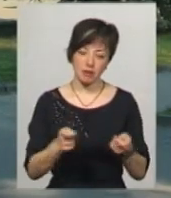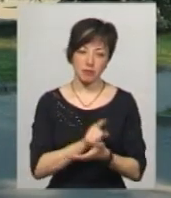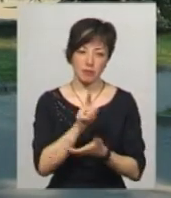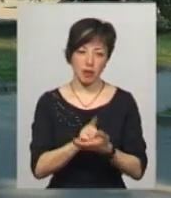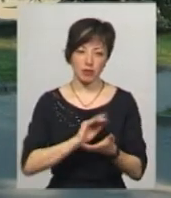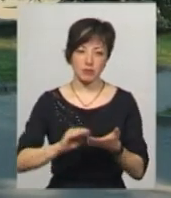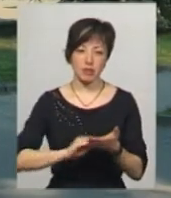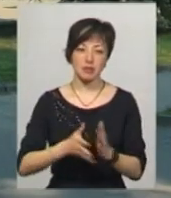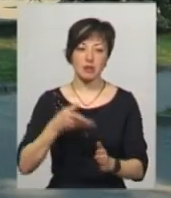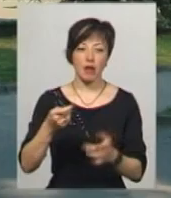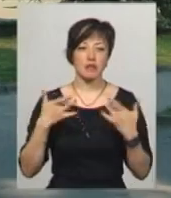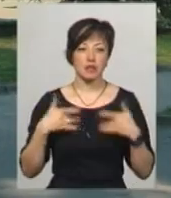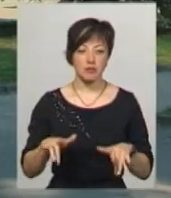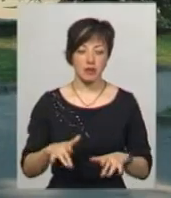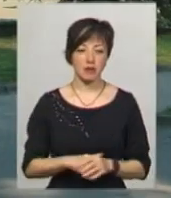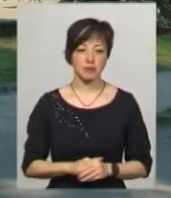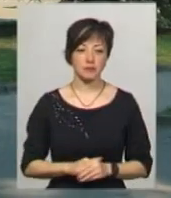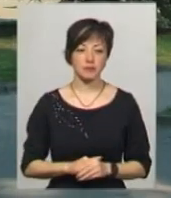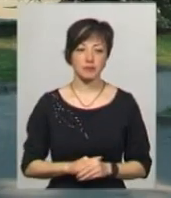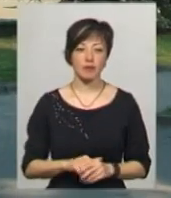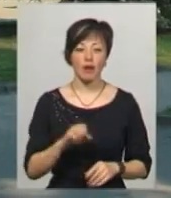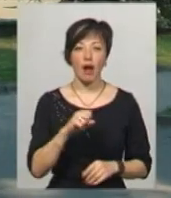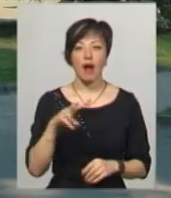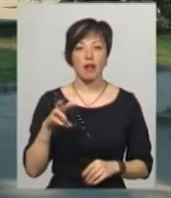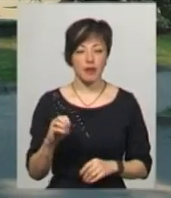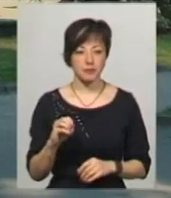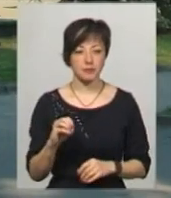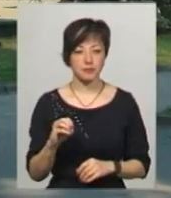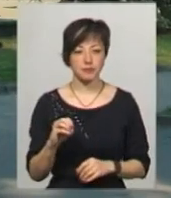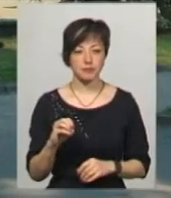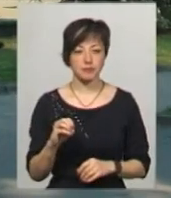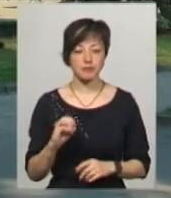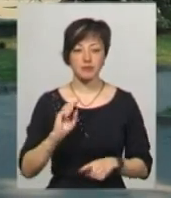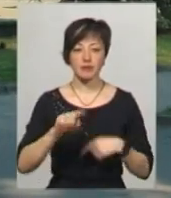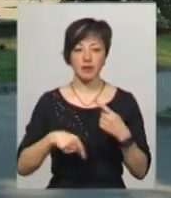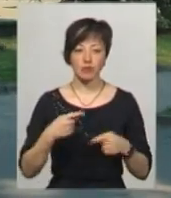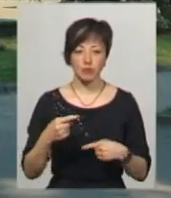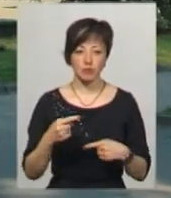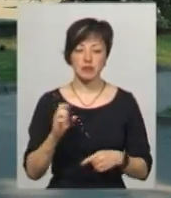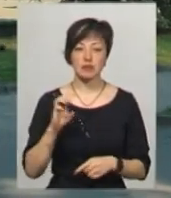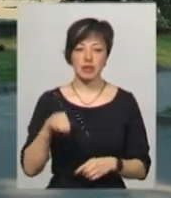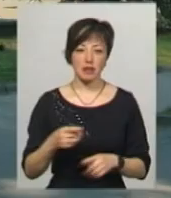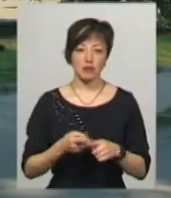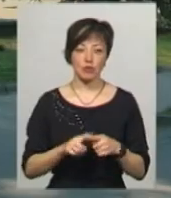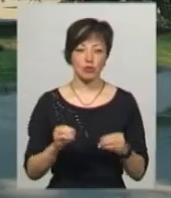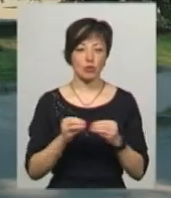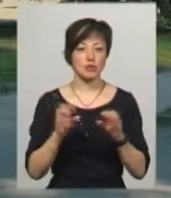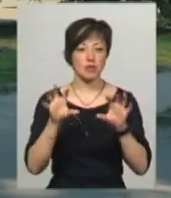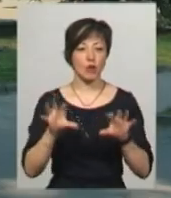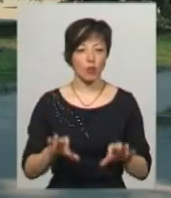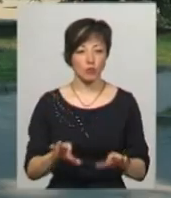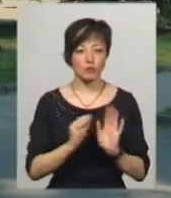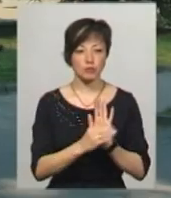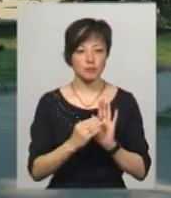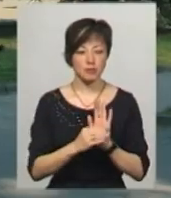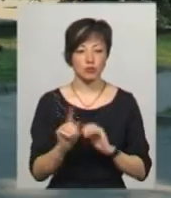мають написати заяву на звільнення. От, але в свою чергу наступна стаття 9 цього ж закону говорить про те, що